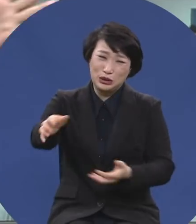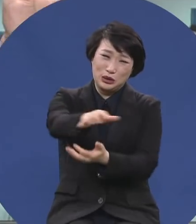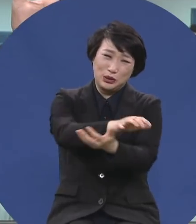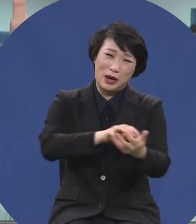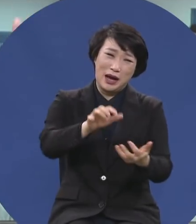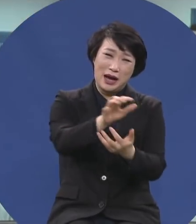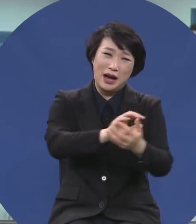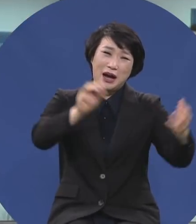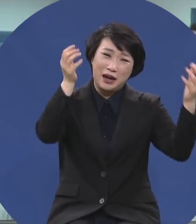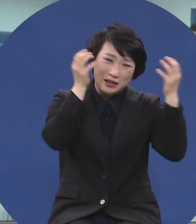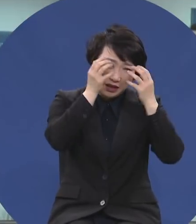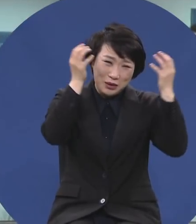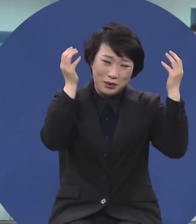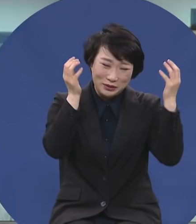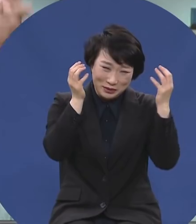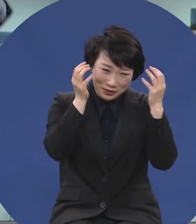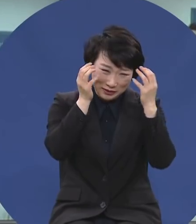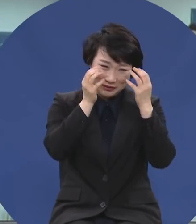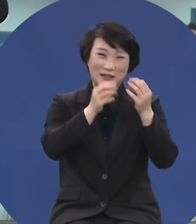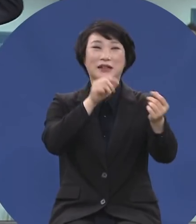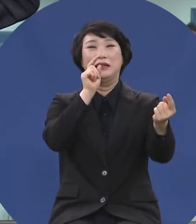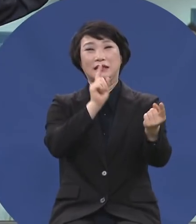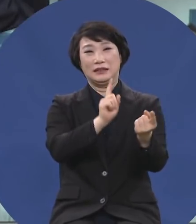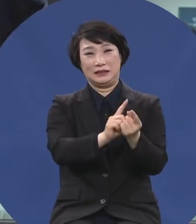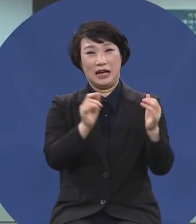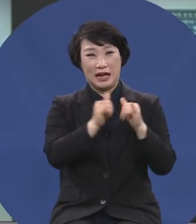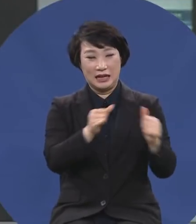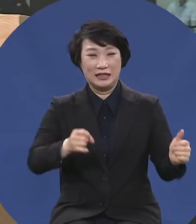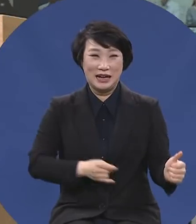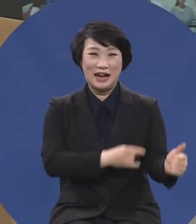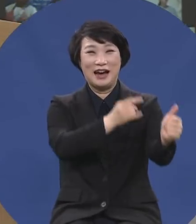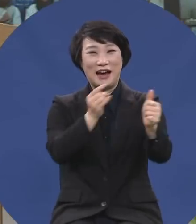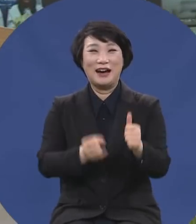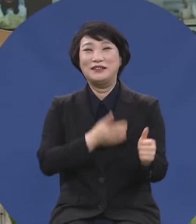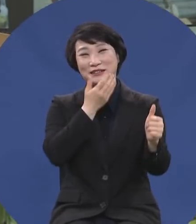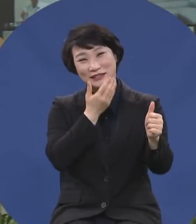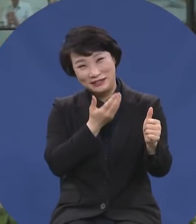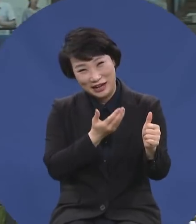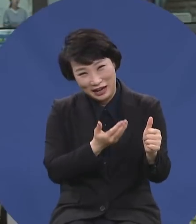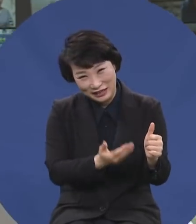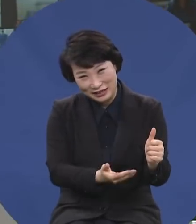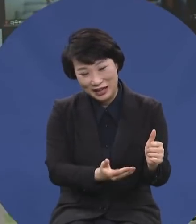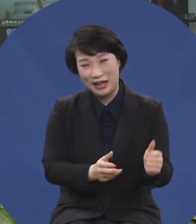전하세 금발란 종들